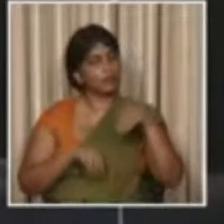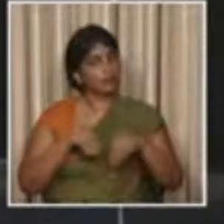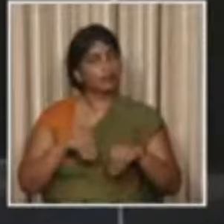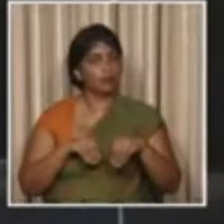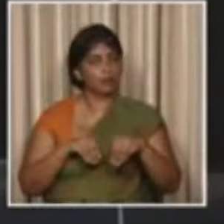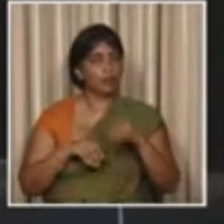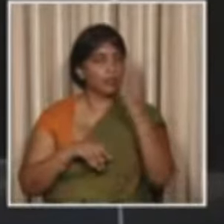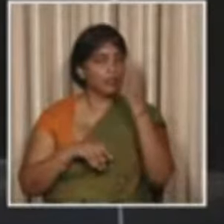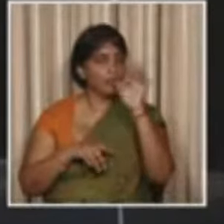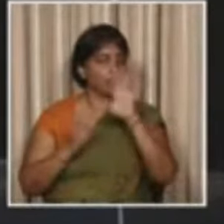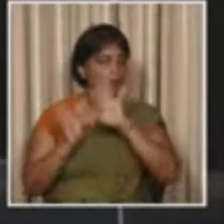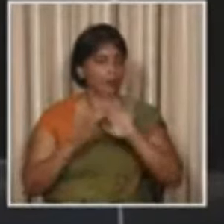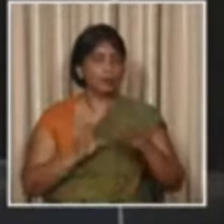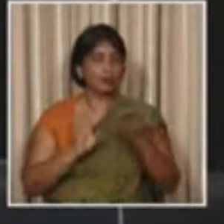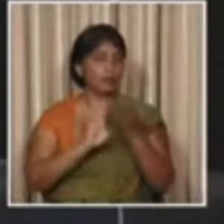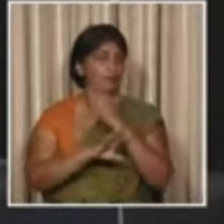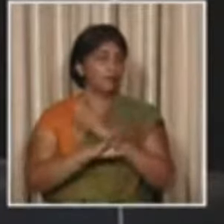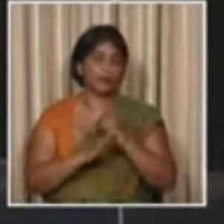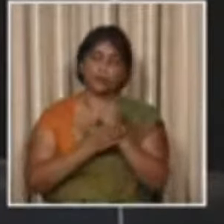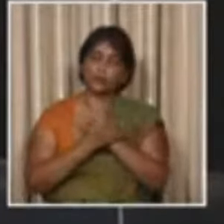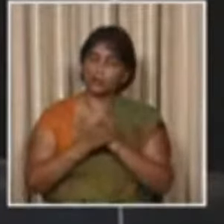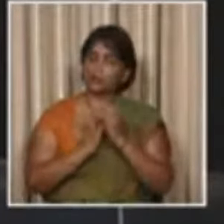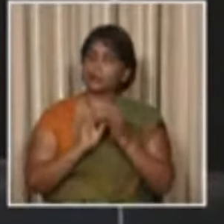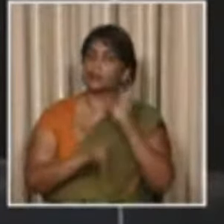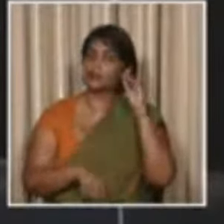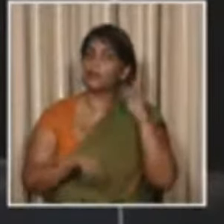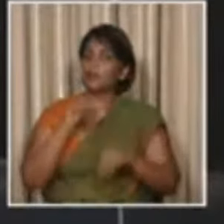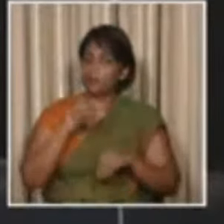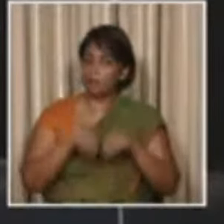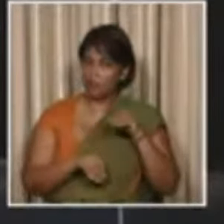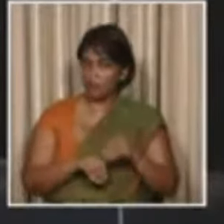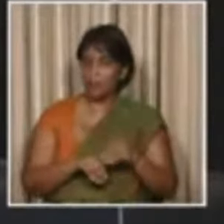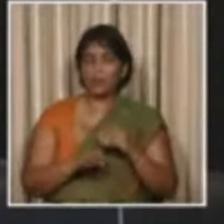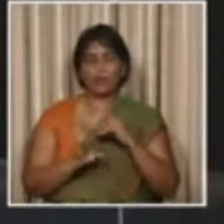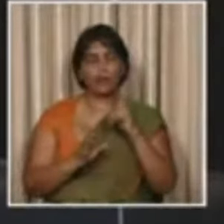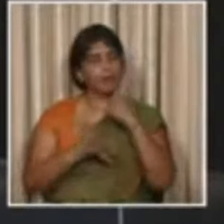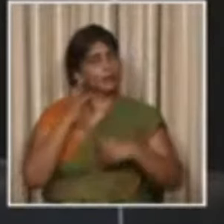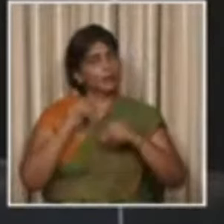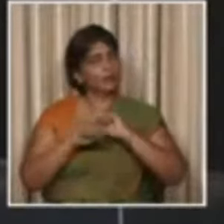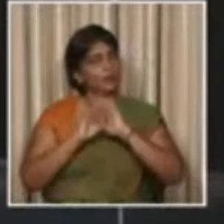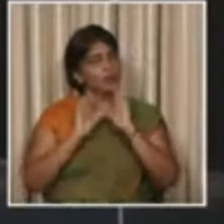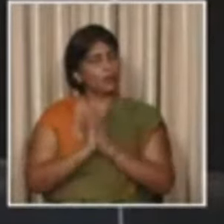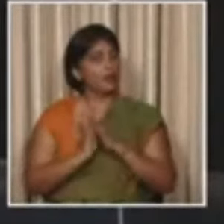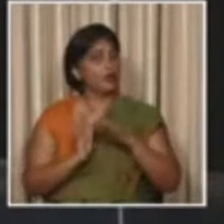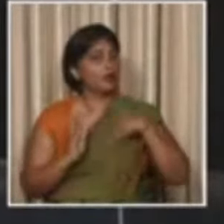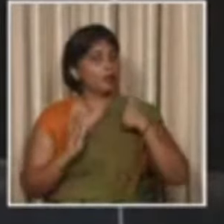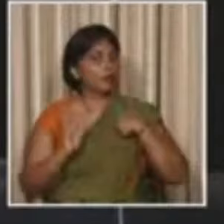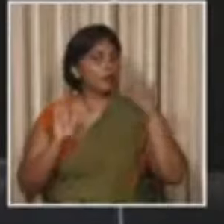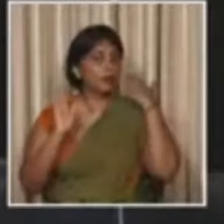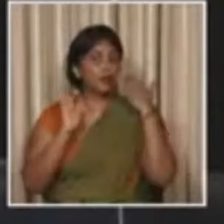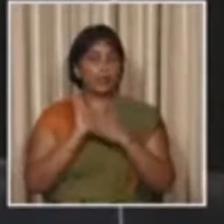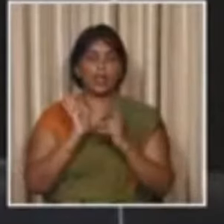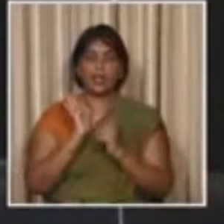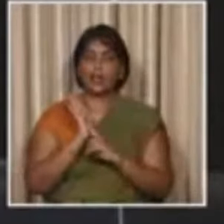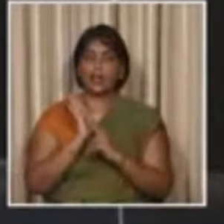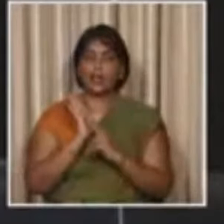හැර ඊට පෙර තිබිච්ච හැම ජනාධිපතිවරණයක්ම හැම මහමැතිවරණයකම ප්‍රධාන සාධකයේ වුණේ LTT